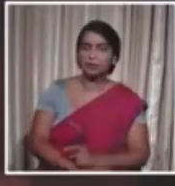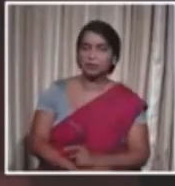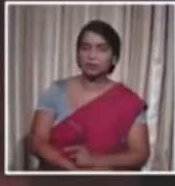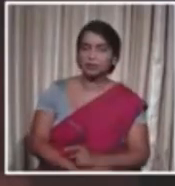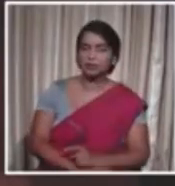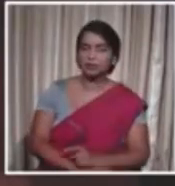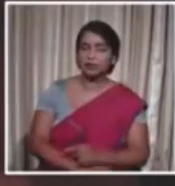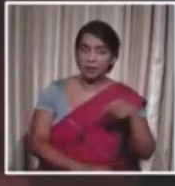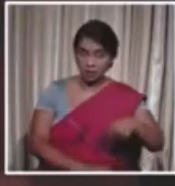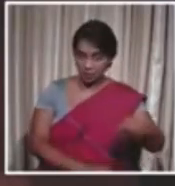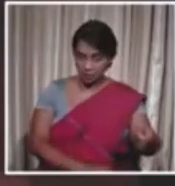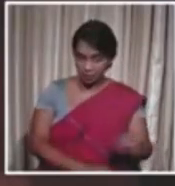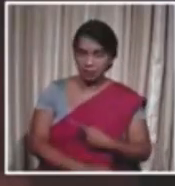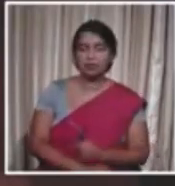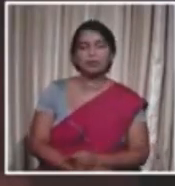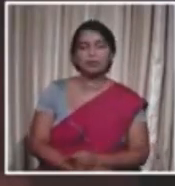අද දිනේ